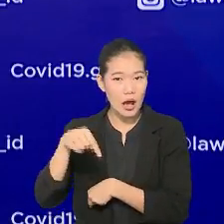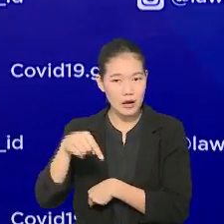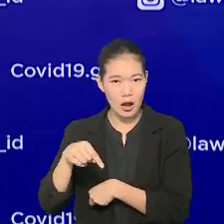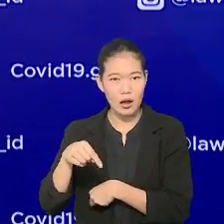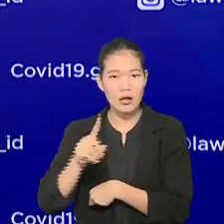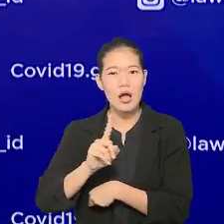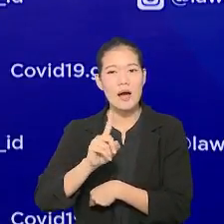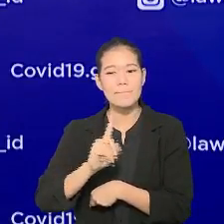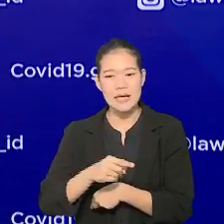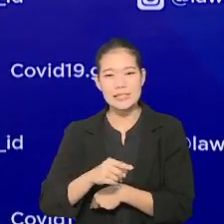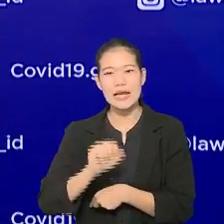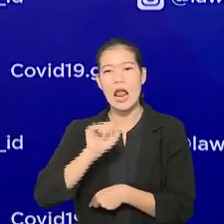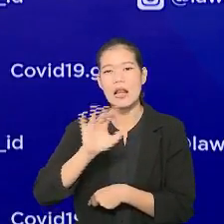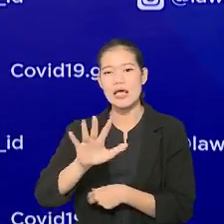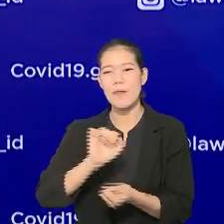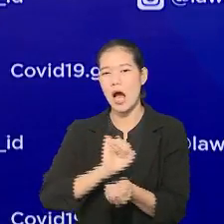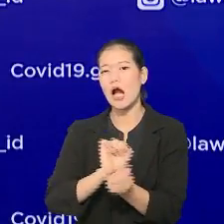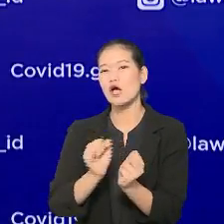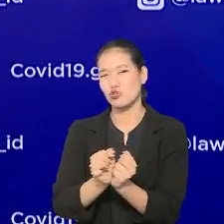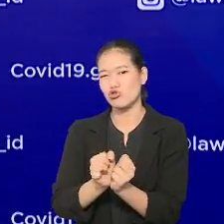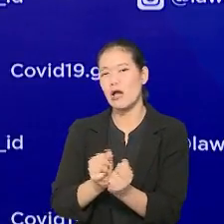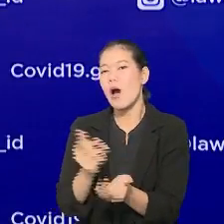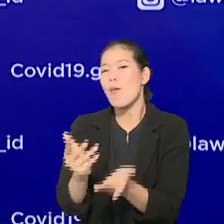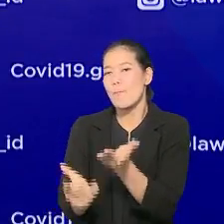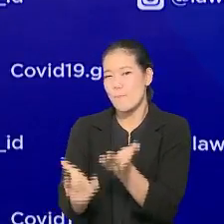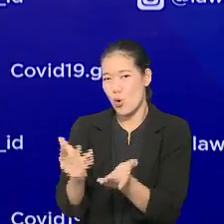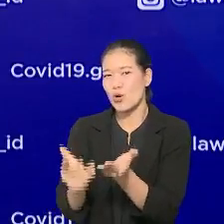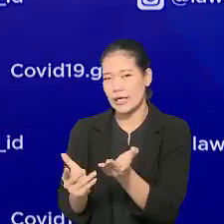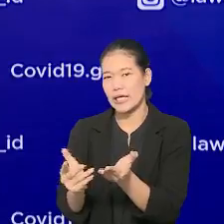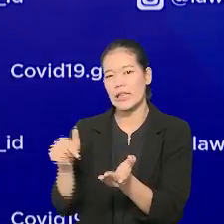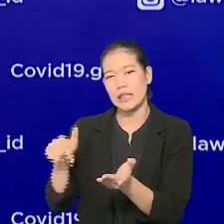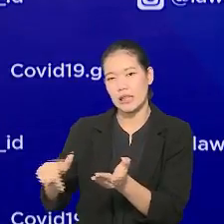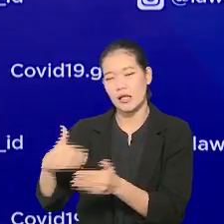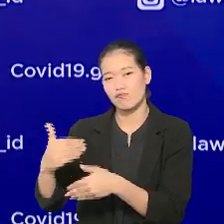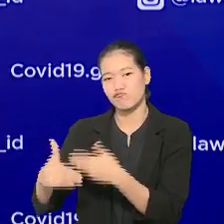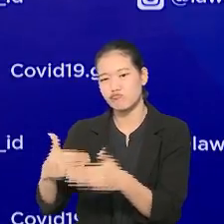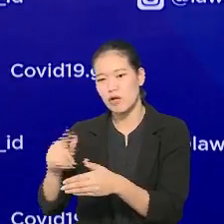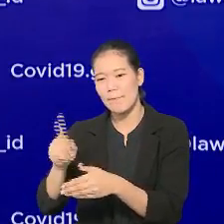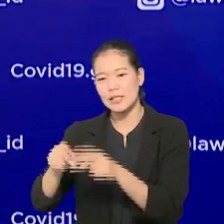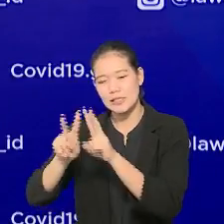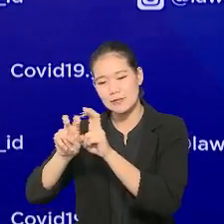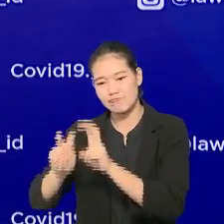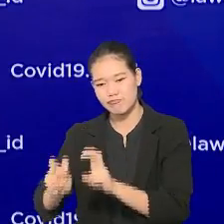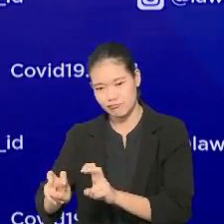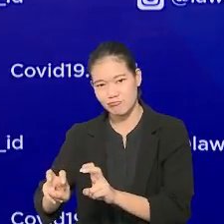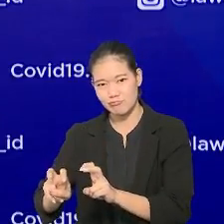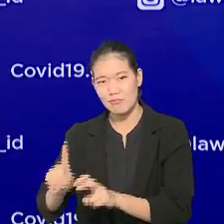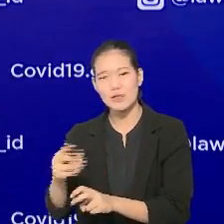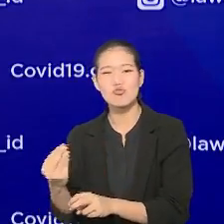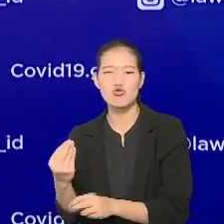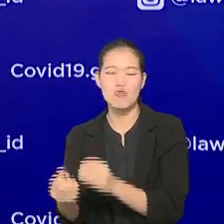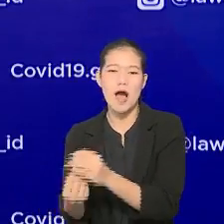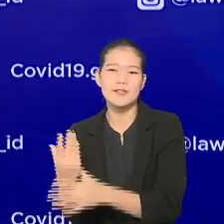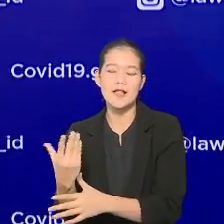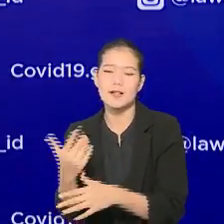masih terdapat 5 kasus probable yang berada dalam tahap sequencing dan menunggu hasil keluar.